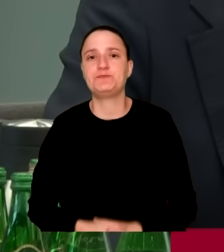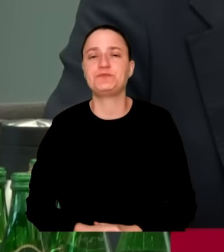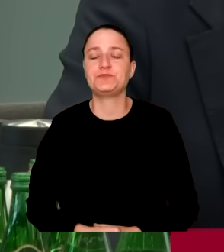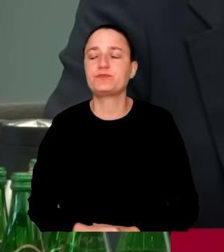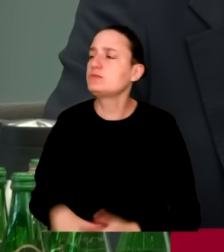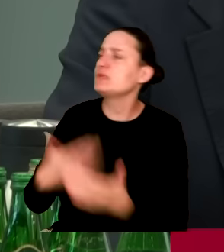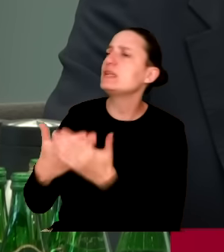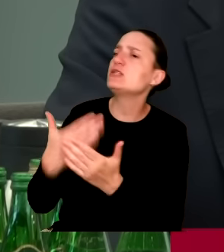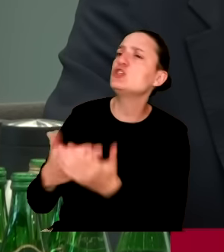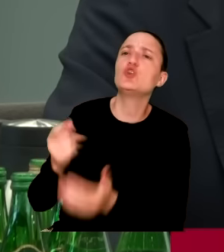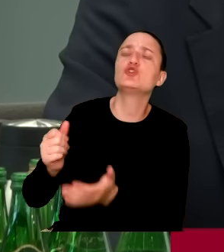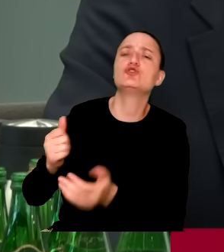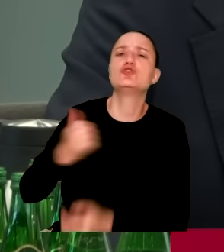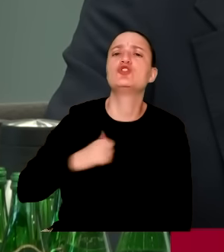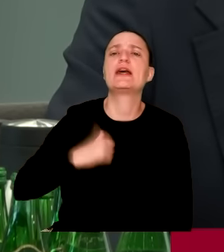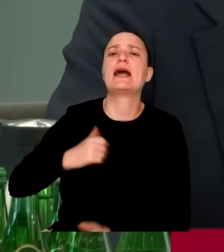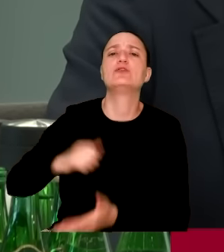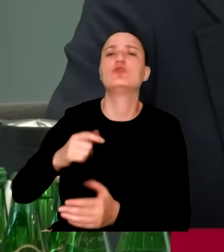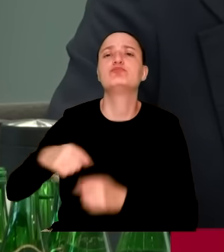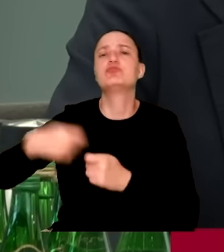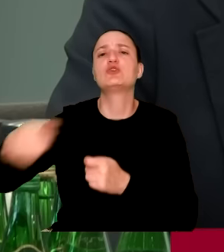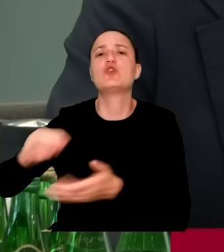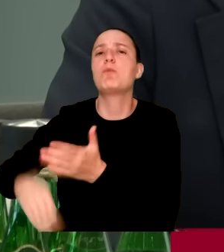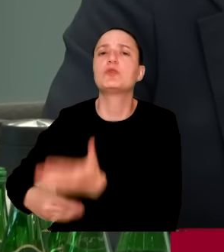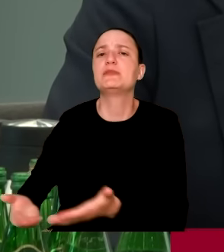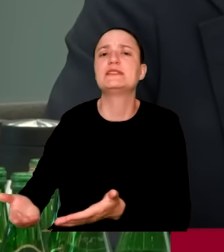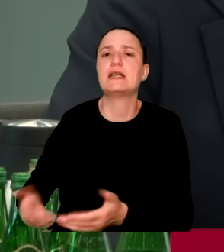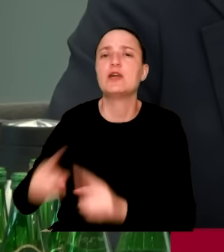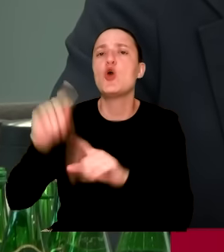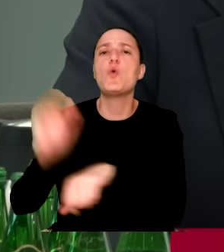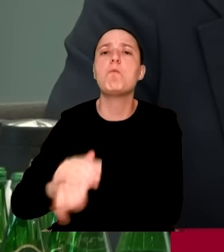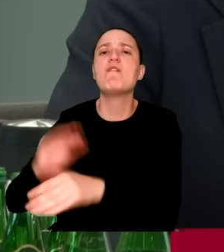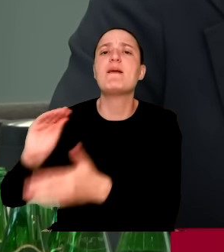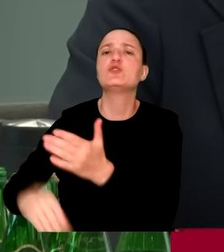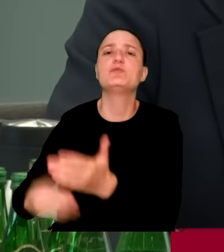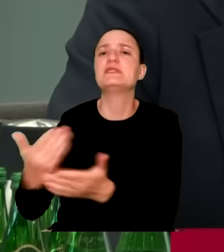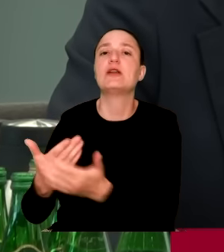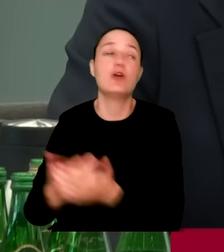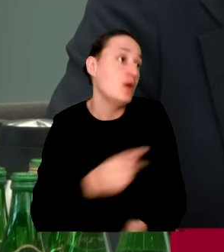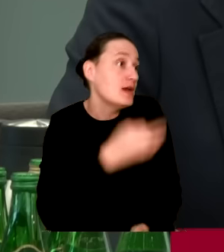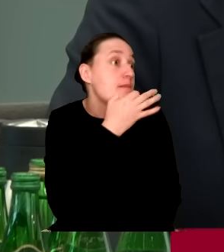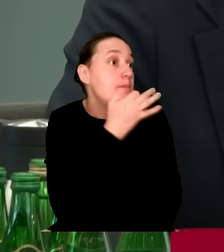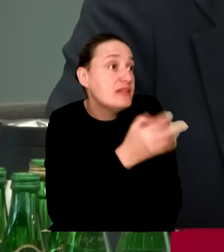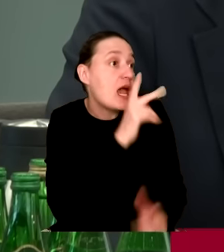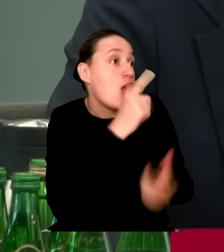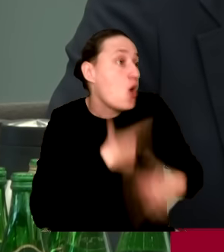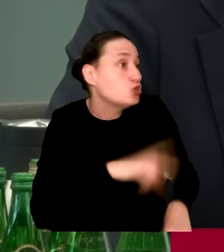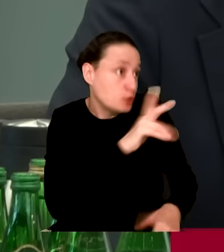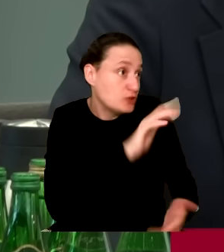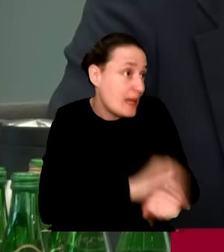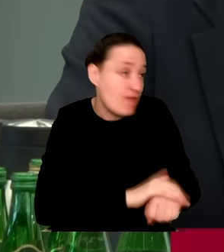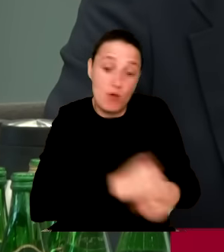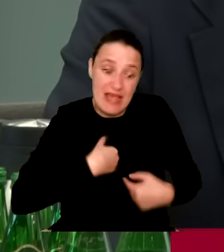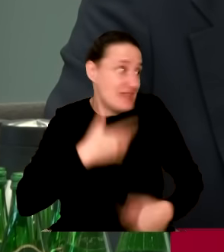podpisanie te dlaczego czekano zwle w ogóle umowy prz Proszę zapytać osób które się tym zajmowały ja się tym nie zajmowałem nie